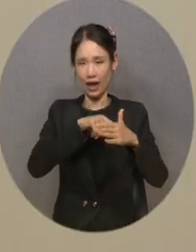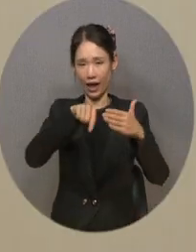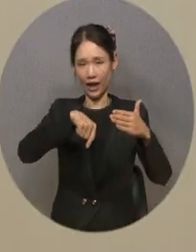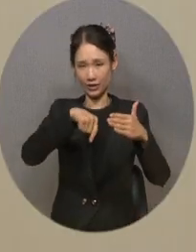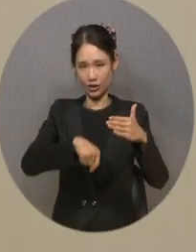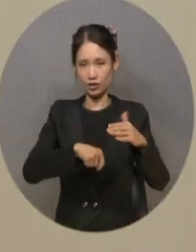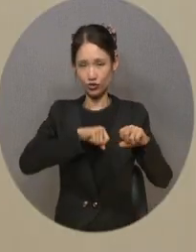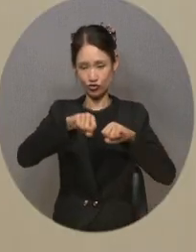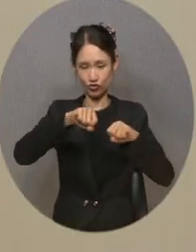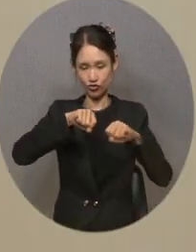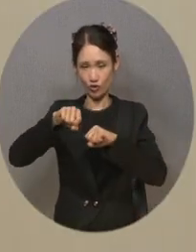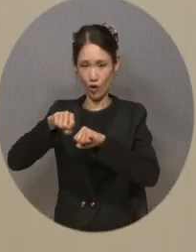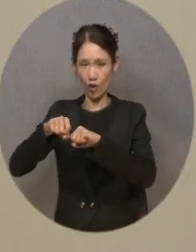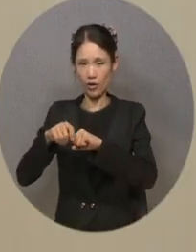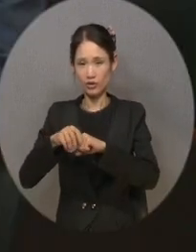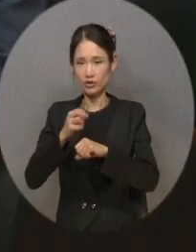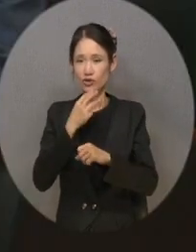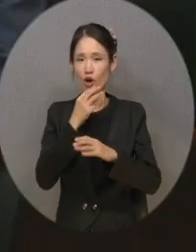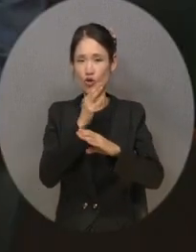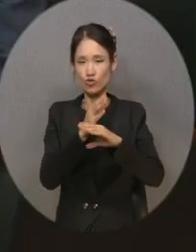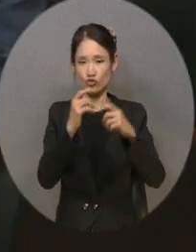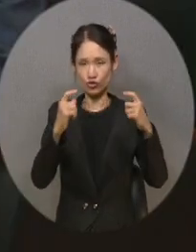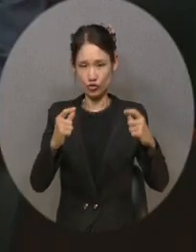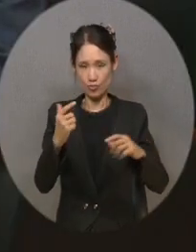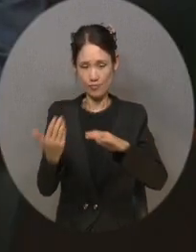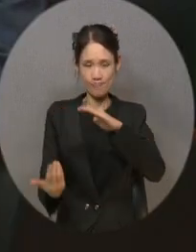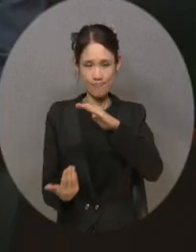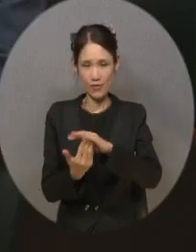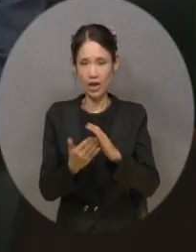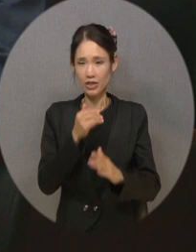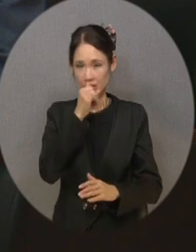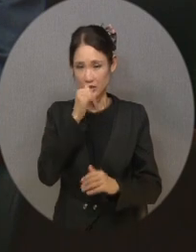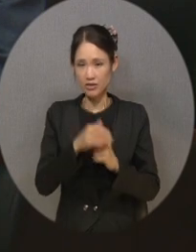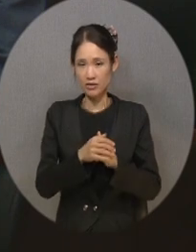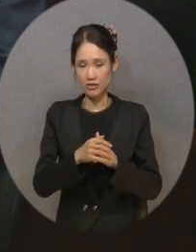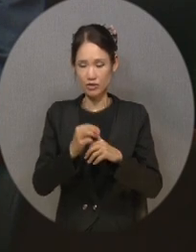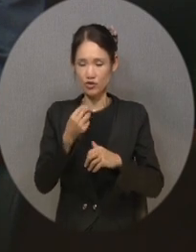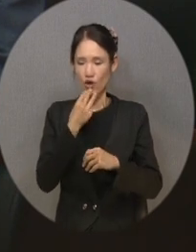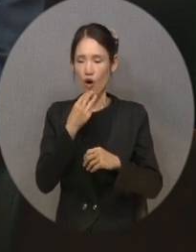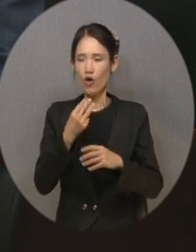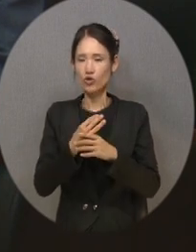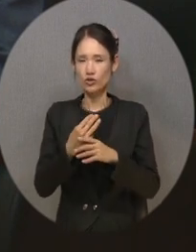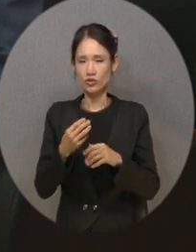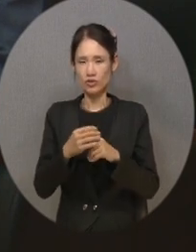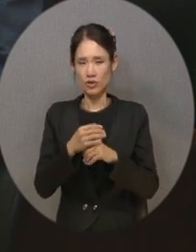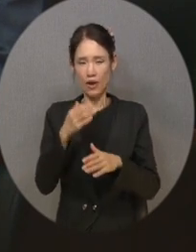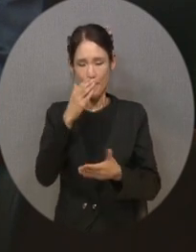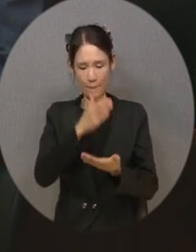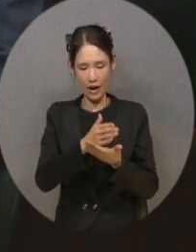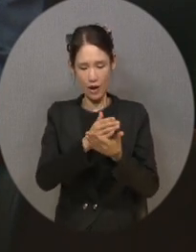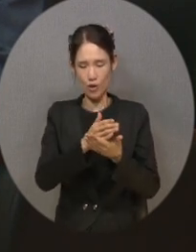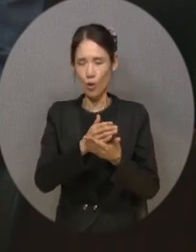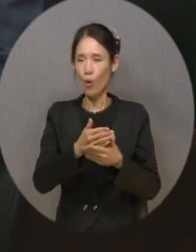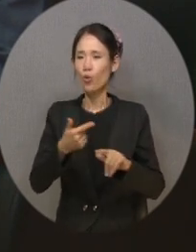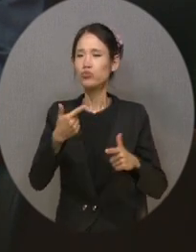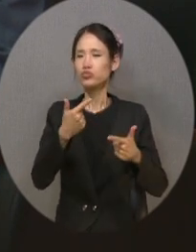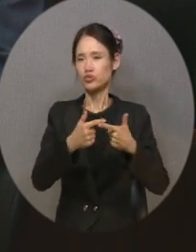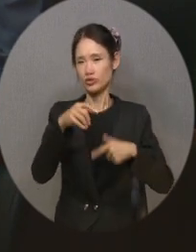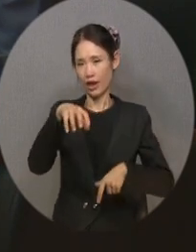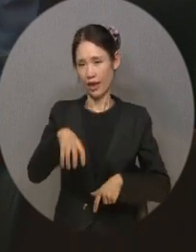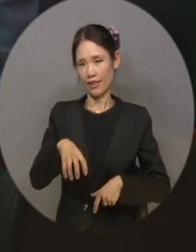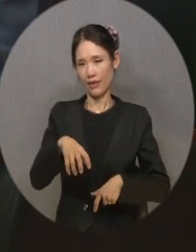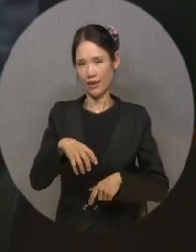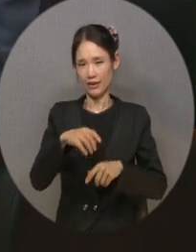활동들도 사실 서울을 중심으로 많이 이루어지는 경향이 있는데 이렇게 서울을 벗어나서 부산에서 열렸다는 게 또 의미가 있을 것